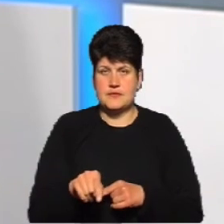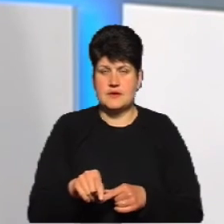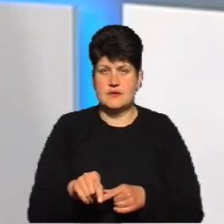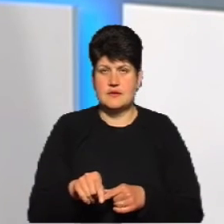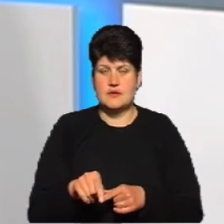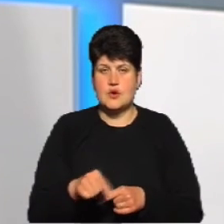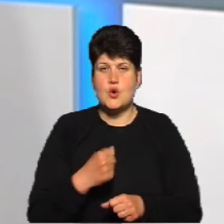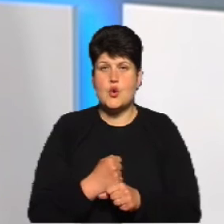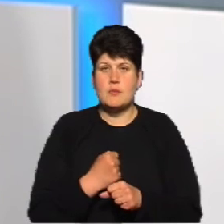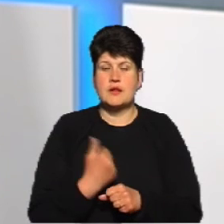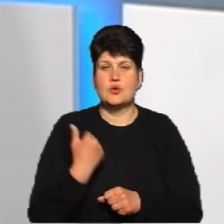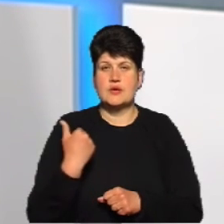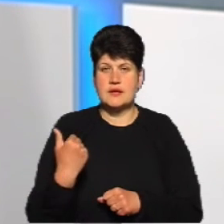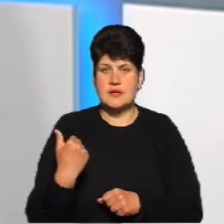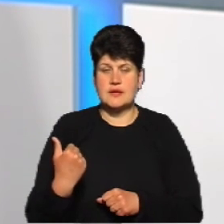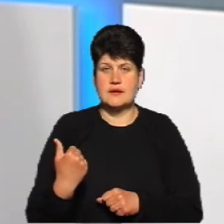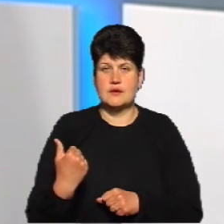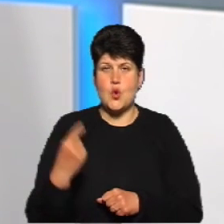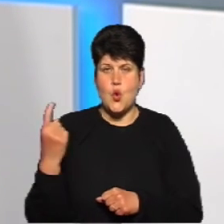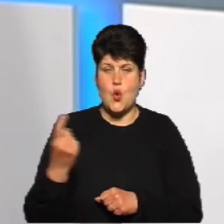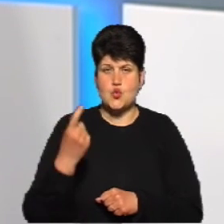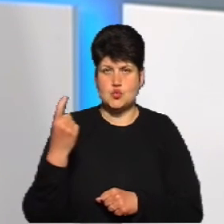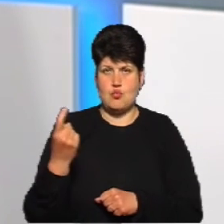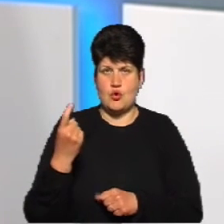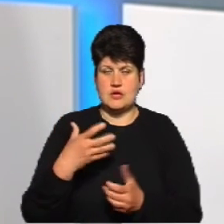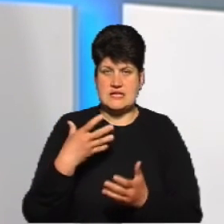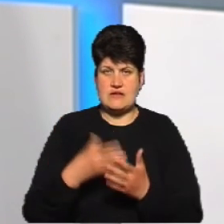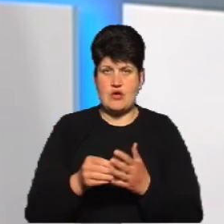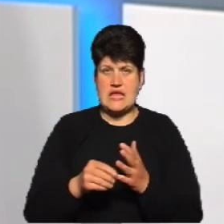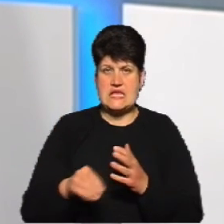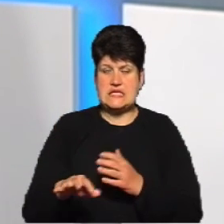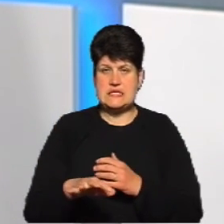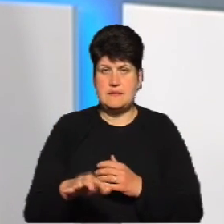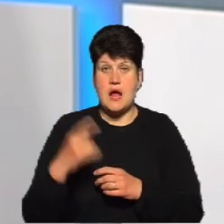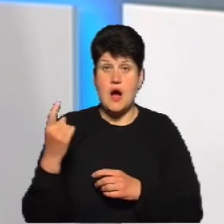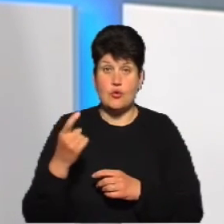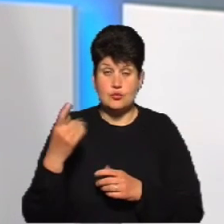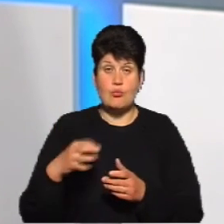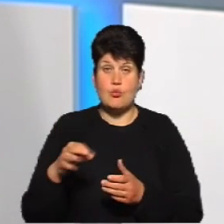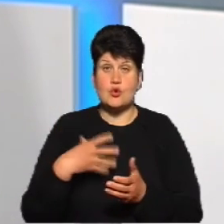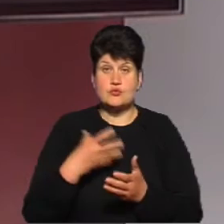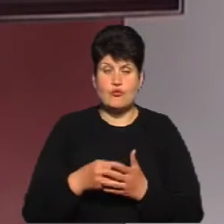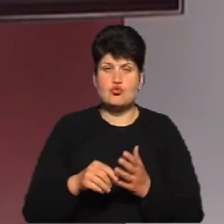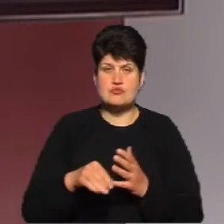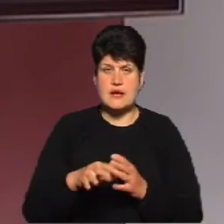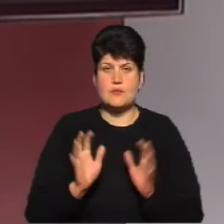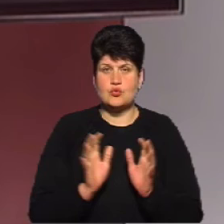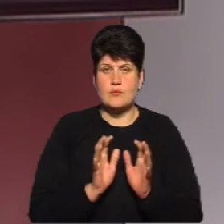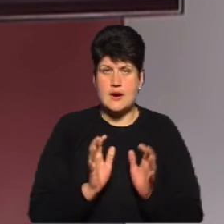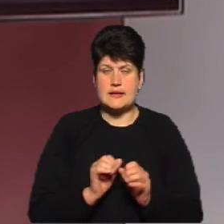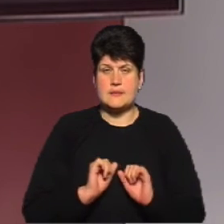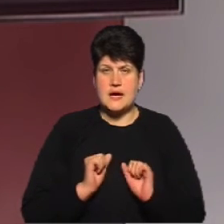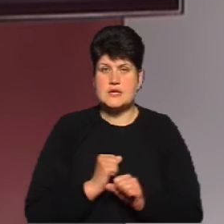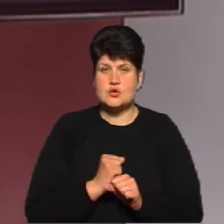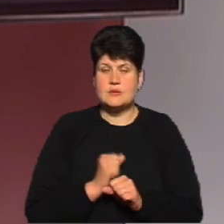їх своєрідними господарями своєї землі, а господар, звичайно, про свою землю дбає і намагається зробити так, щоб вона